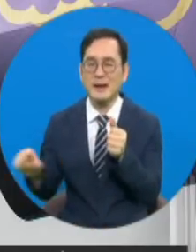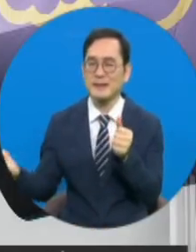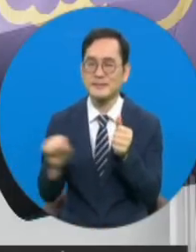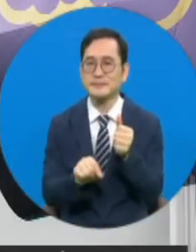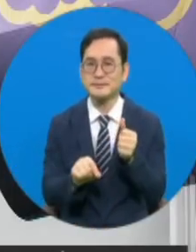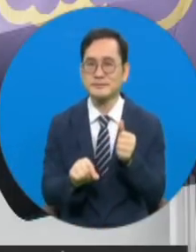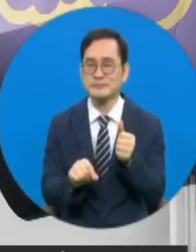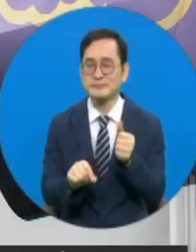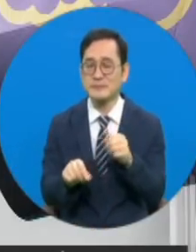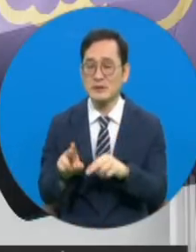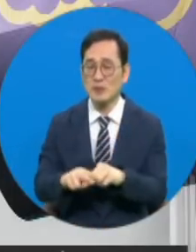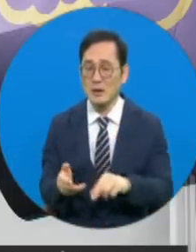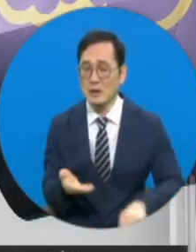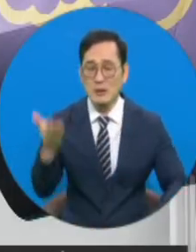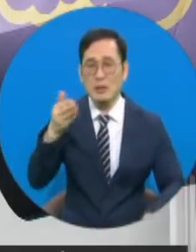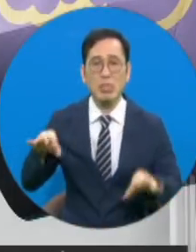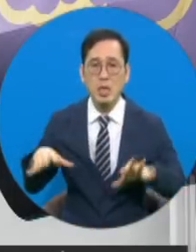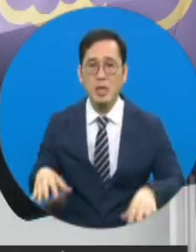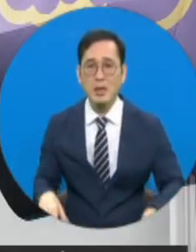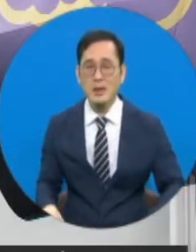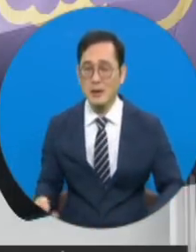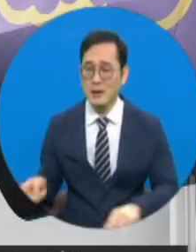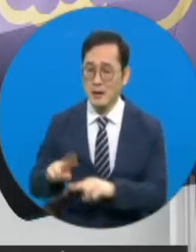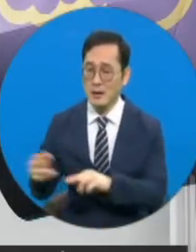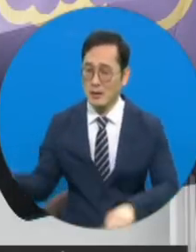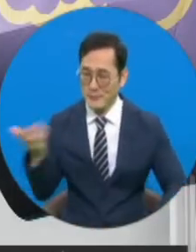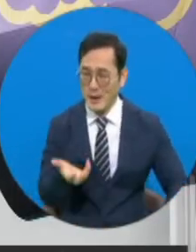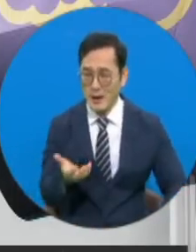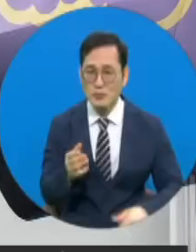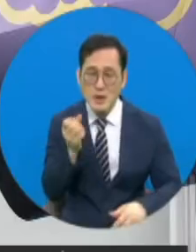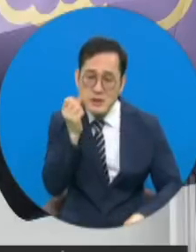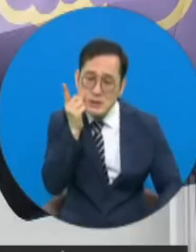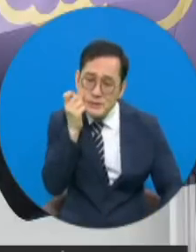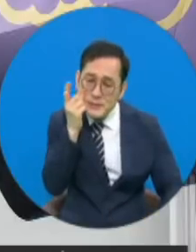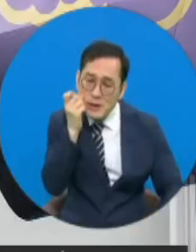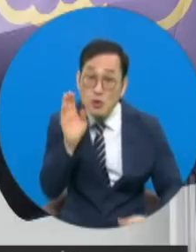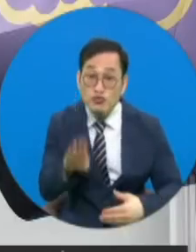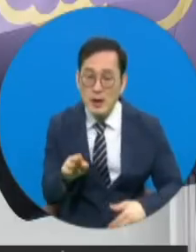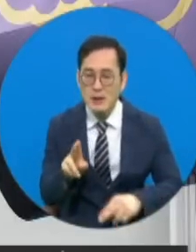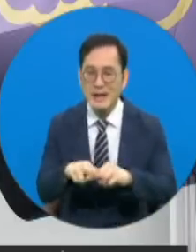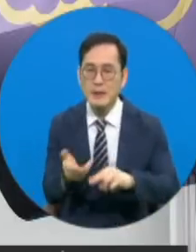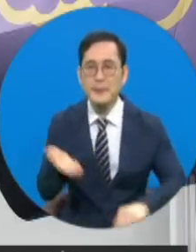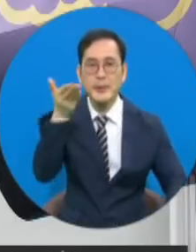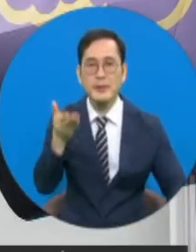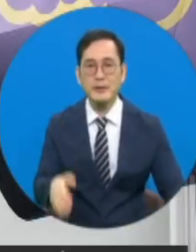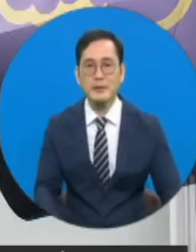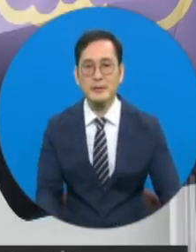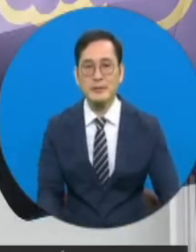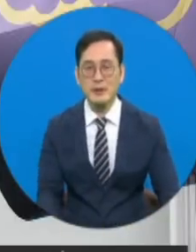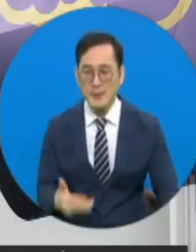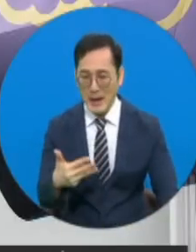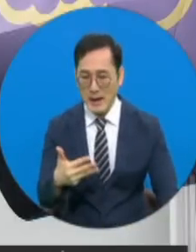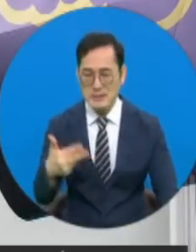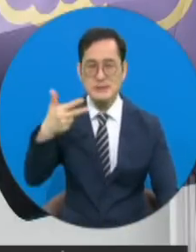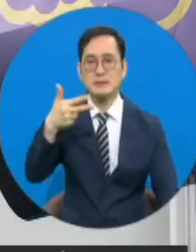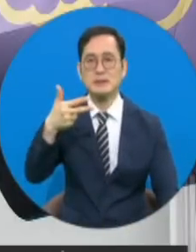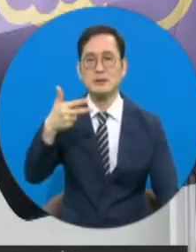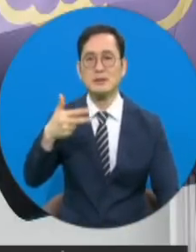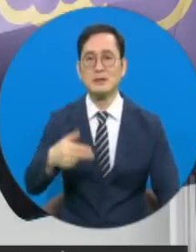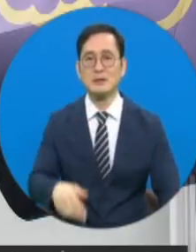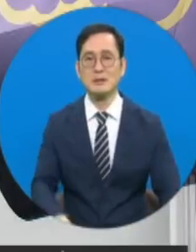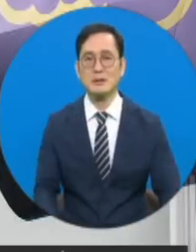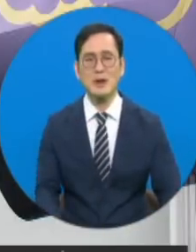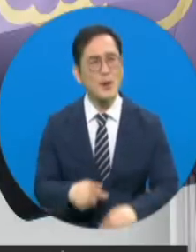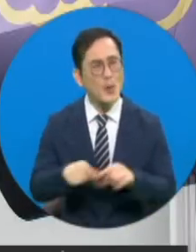만에 7급으로 승진했습니다 이직 11개월 만에 초고속 승진입니다 2020년 기준 8급에서 7급 승진까지는